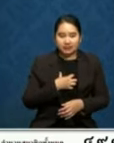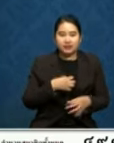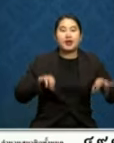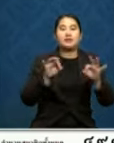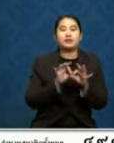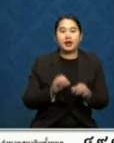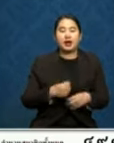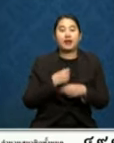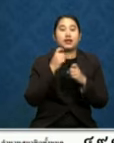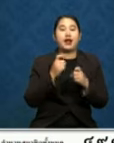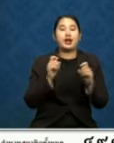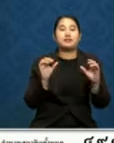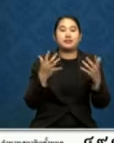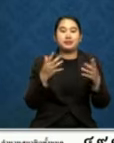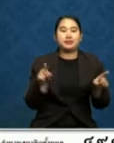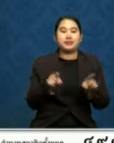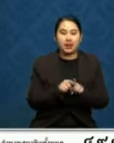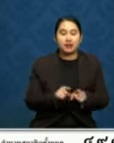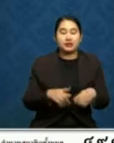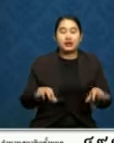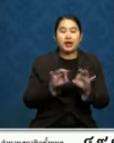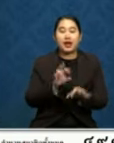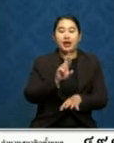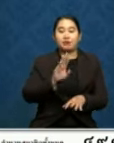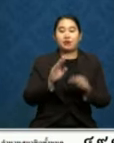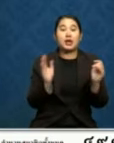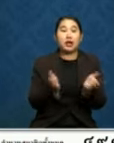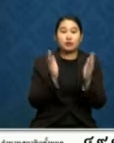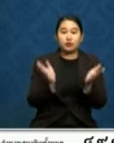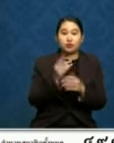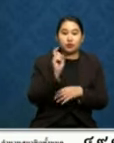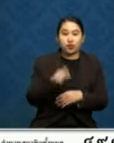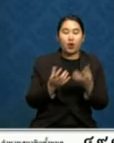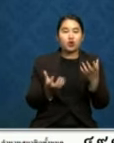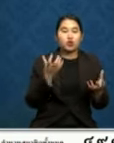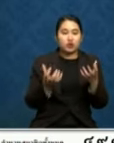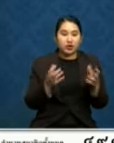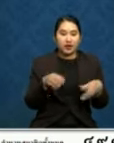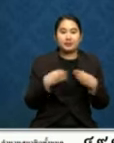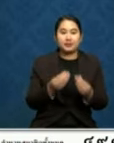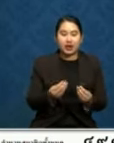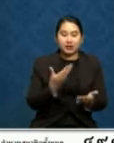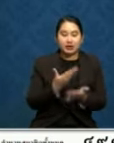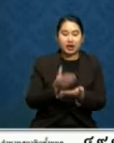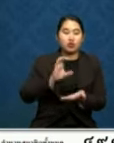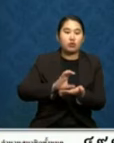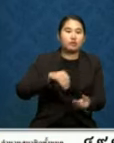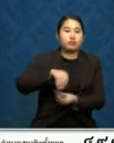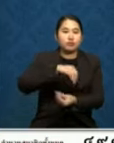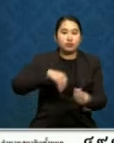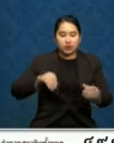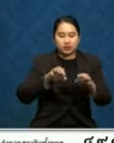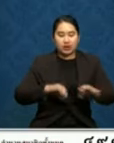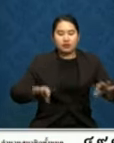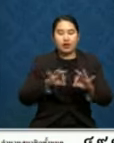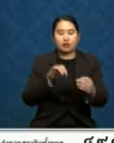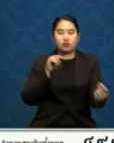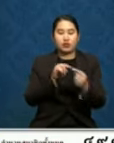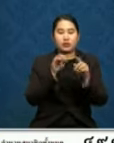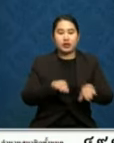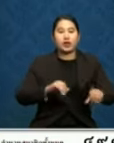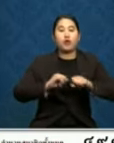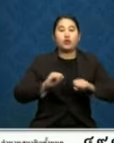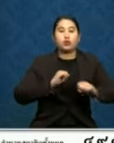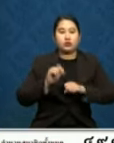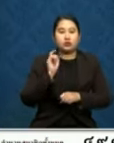ที่ปลอดภัยเช่นเดียวกันค่ะเราต้องมีระบบสนับสนุนระบบยุติธรรมและงบประมาณที่ให้ความสำคัญกับเด็กและเยาวชนมาก